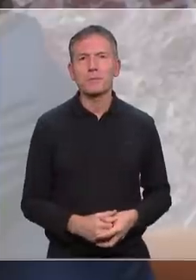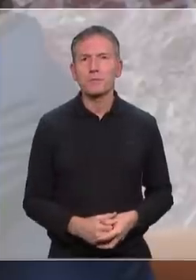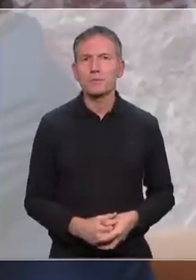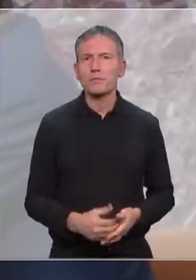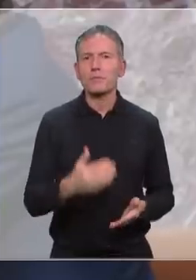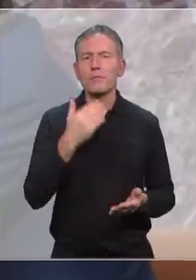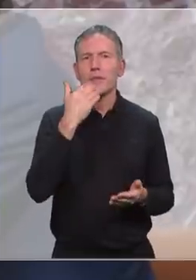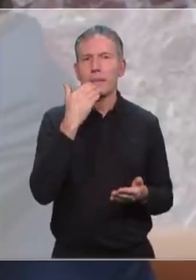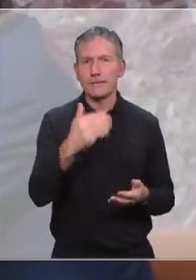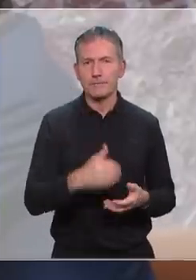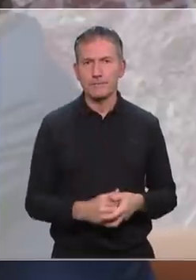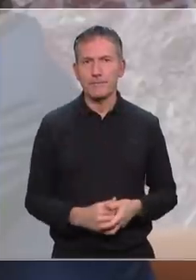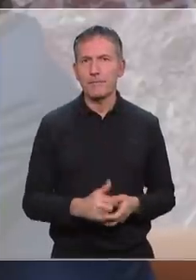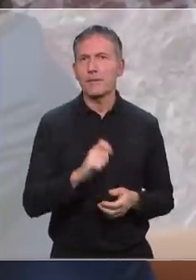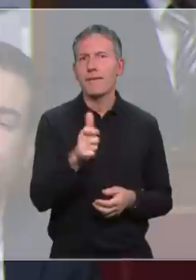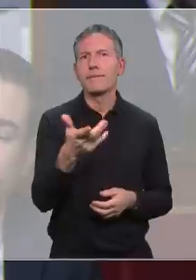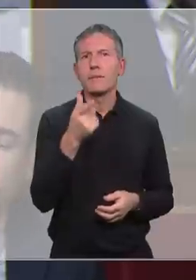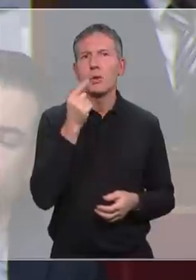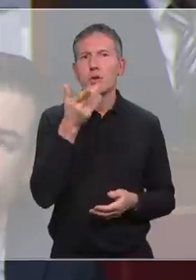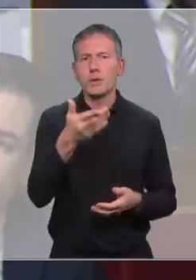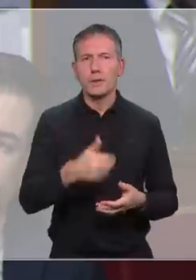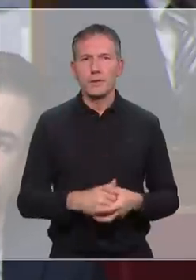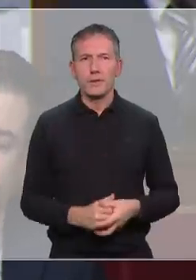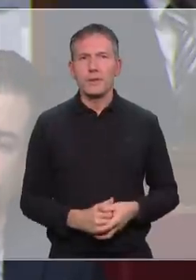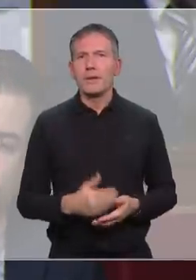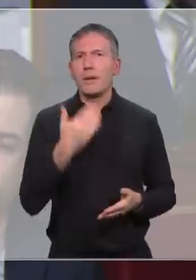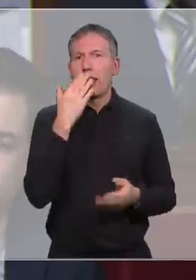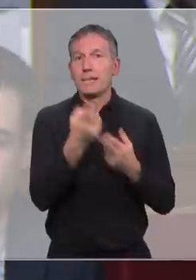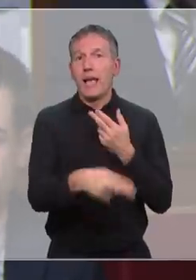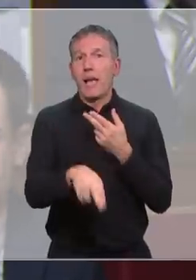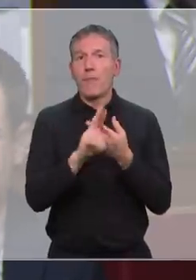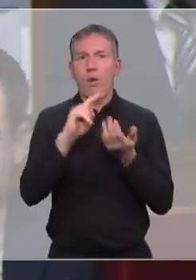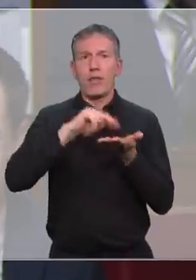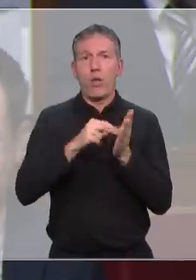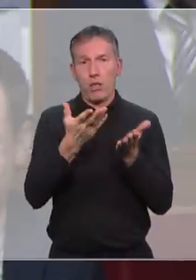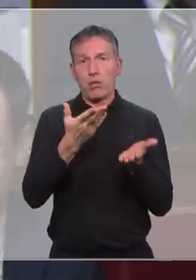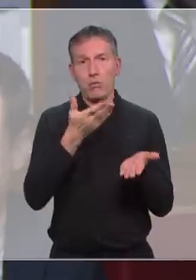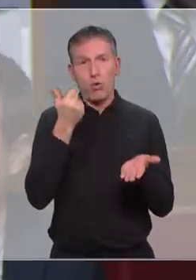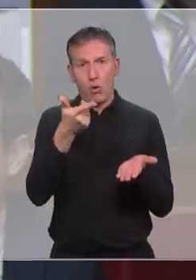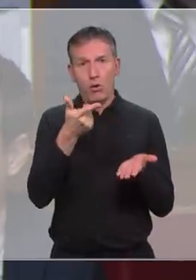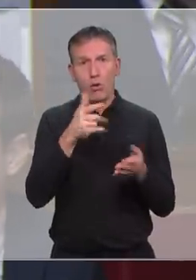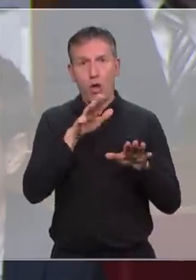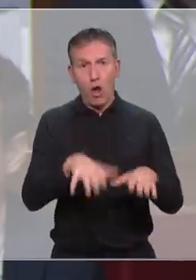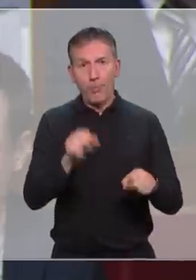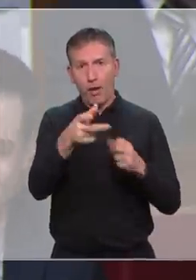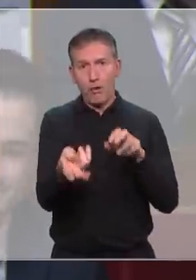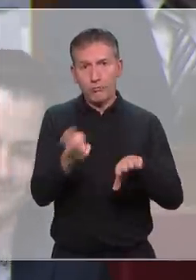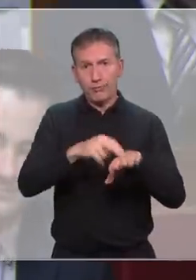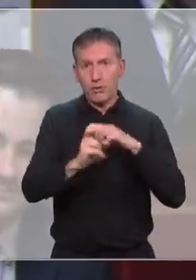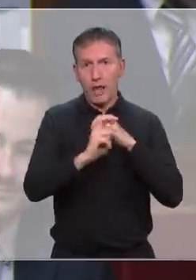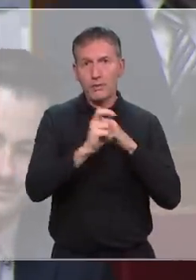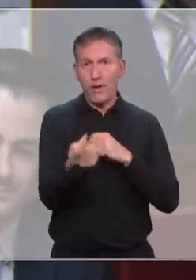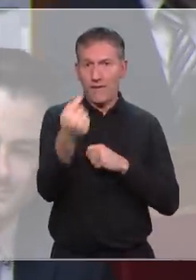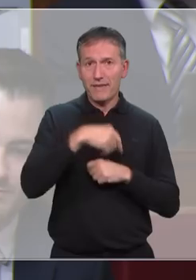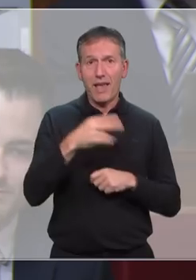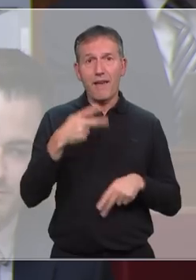monsieur le ministre. Monsieur Guiton. Merci, monsieur le ministre, pour votre réponse de techno. Ben, je vous invite tout simplement à reprendre les transports en commun et à venir vivre